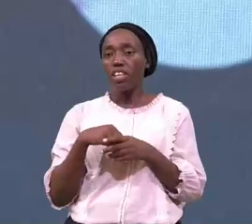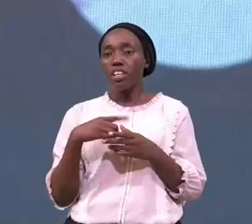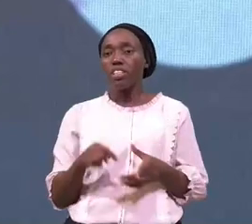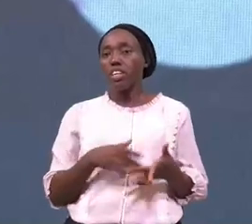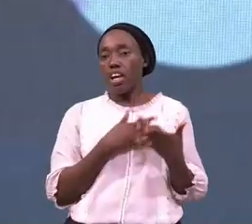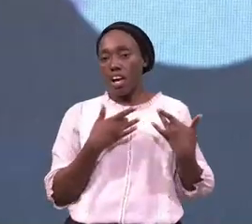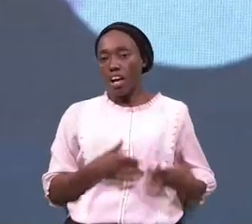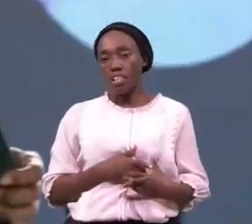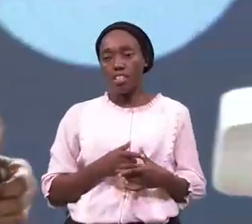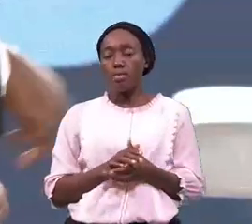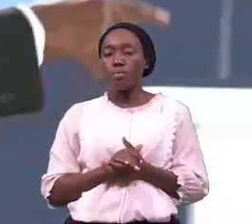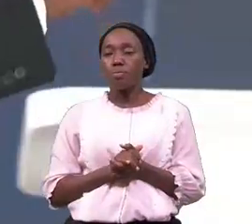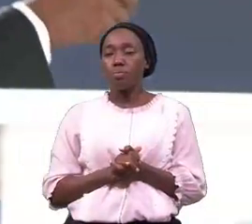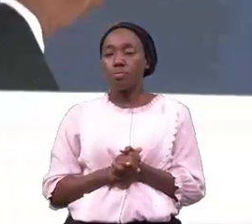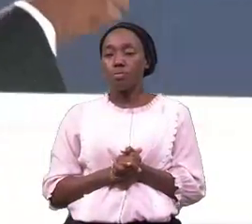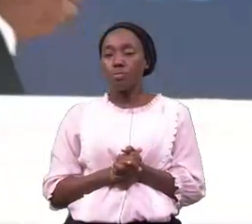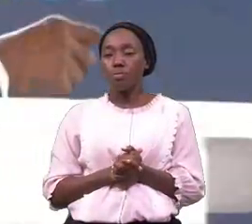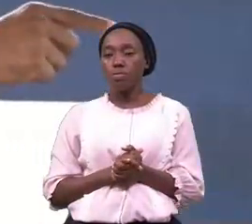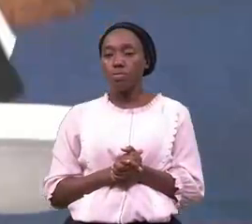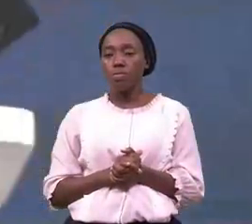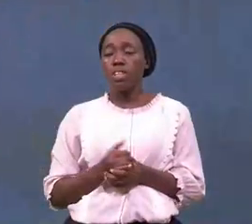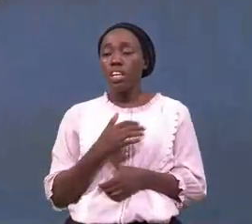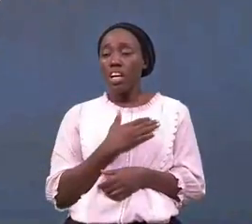L'Esprit doit venir vivre dans le cœur.